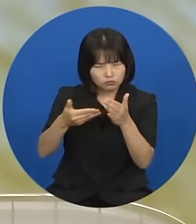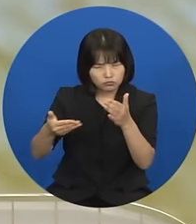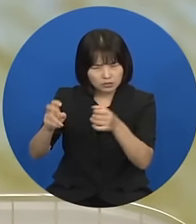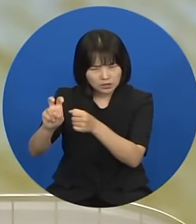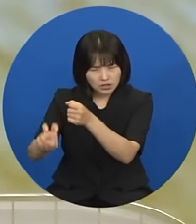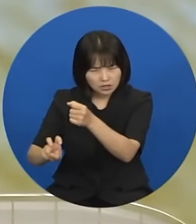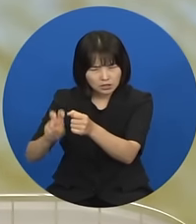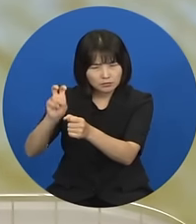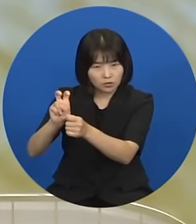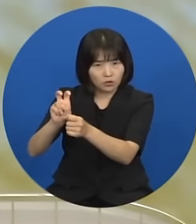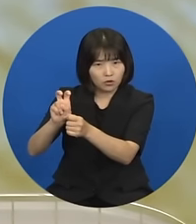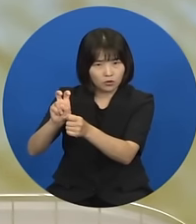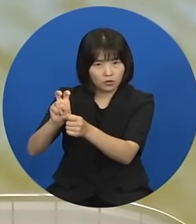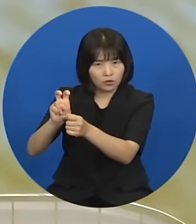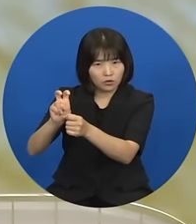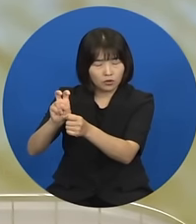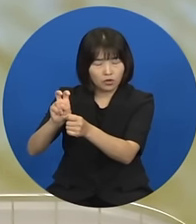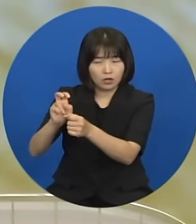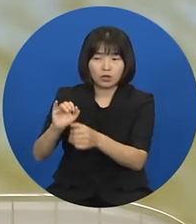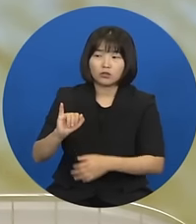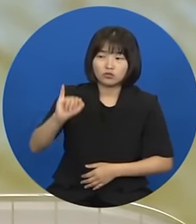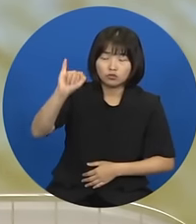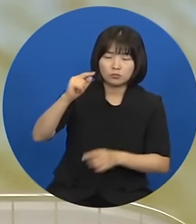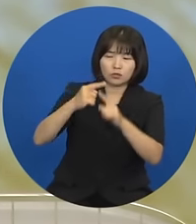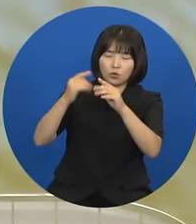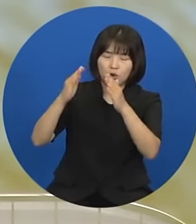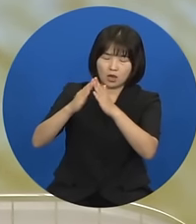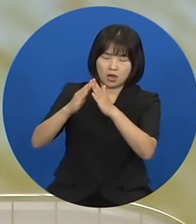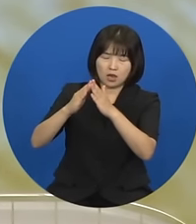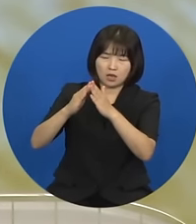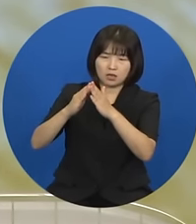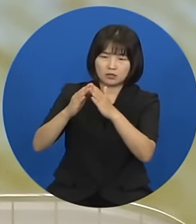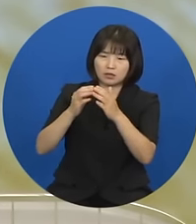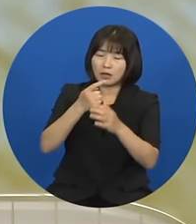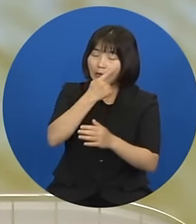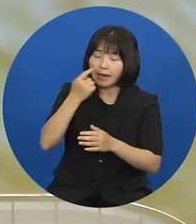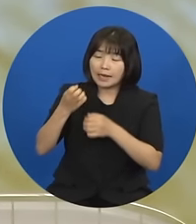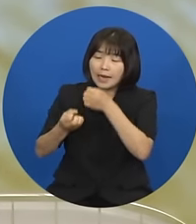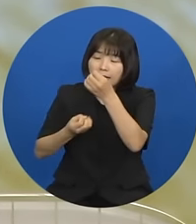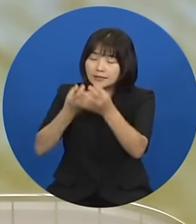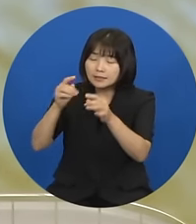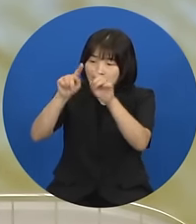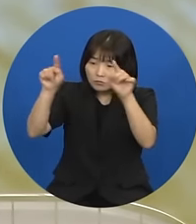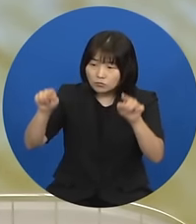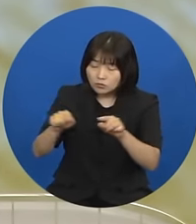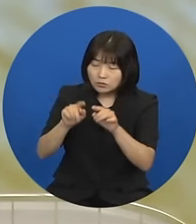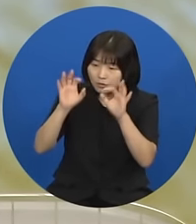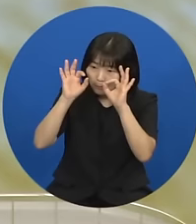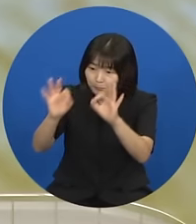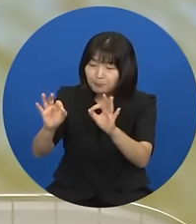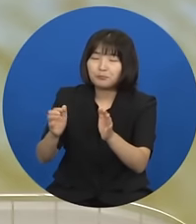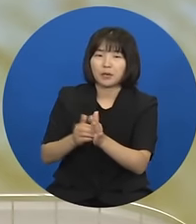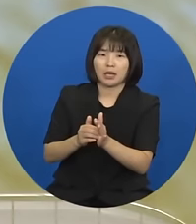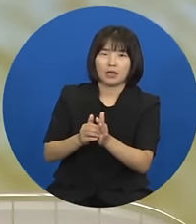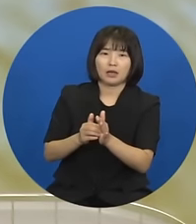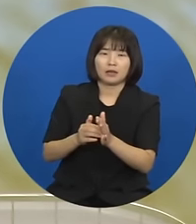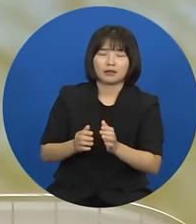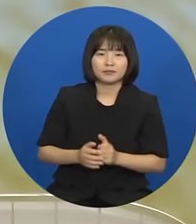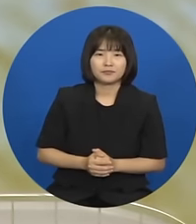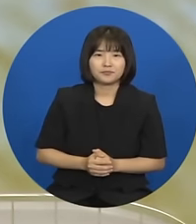누님이 교회에서 작성하신 간증문을 제가 보게 되었습니다. 몇 장에 쓰여진 간증문의